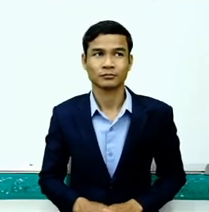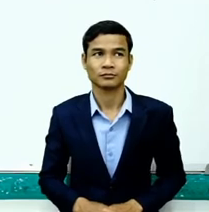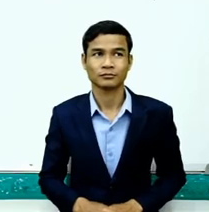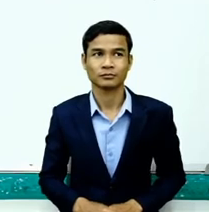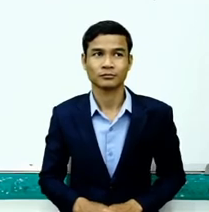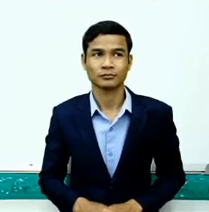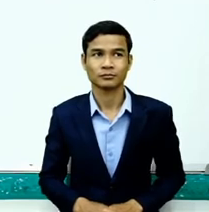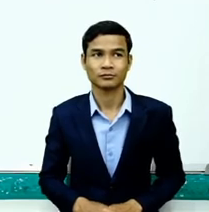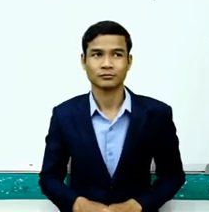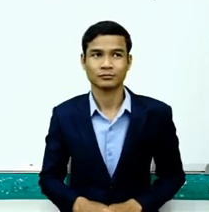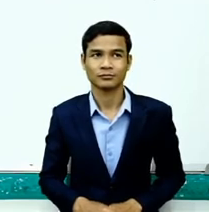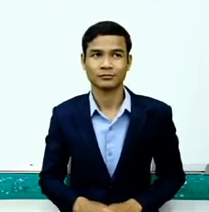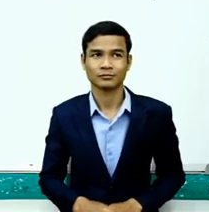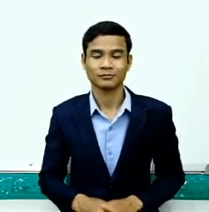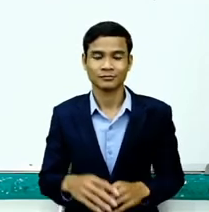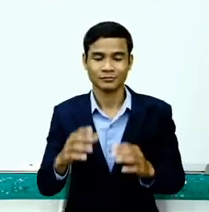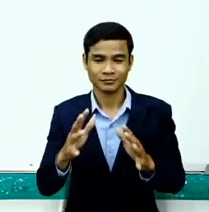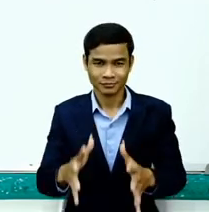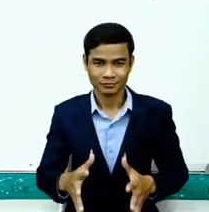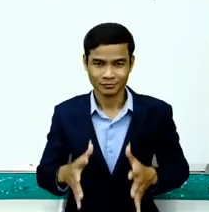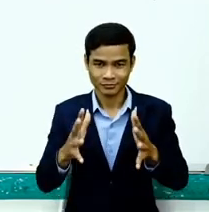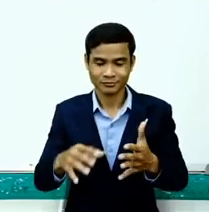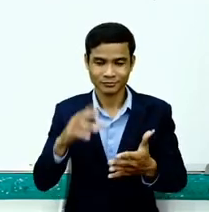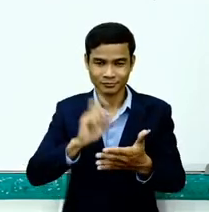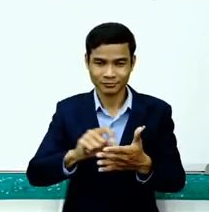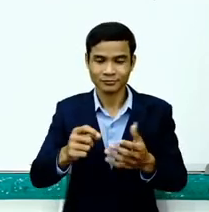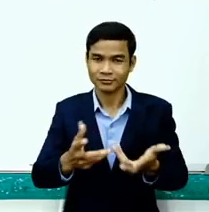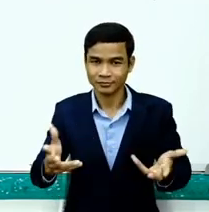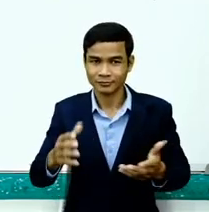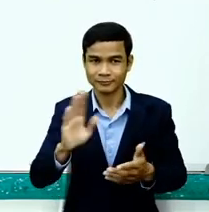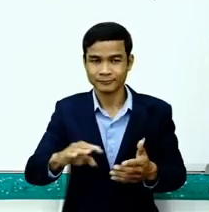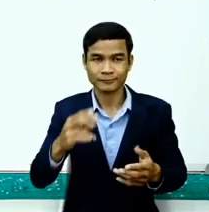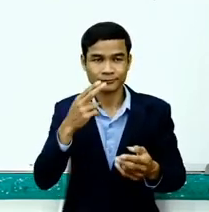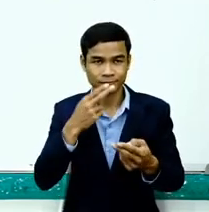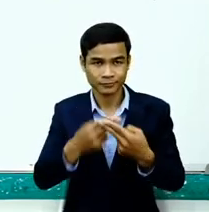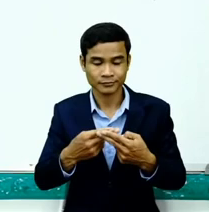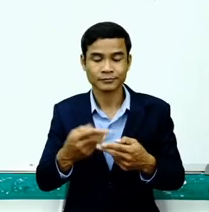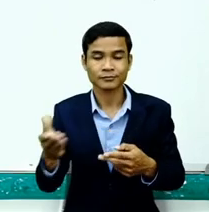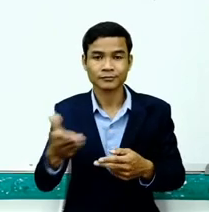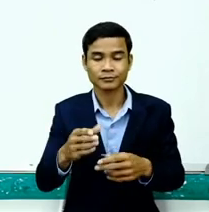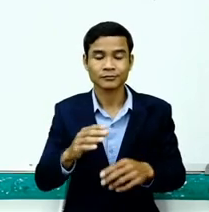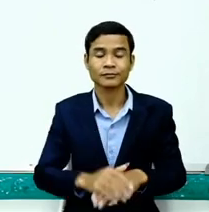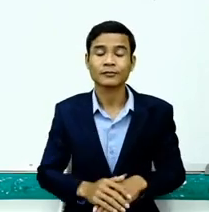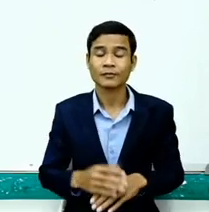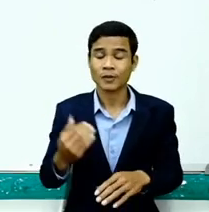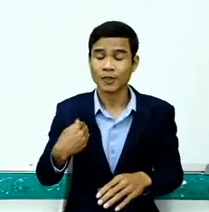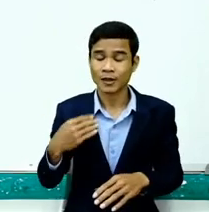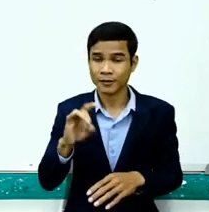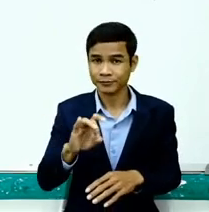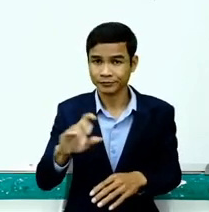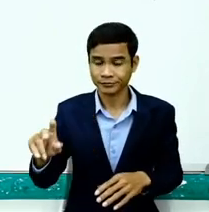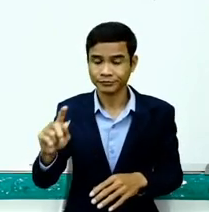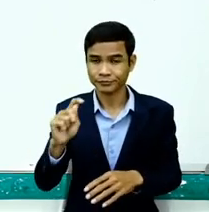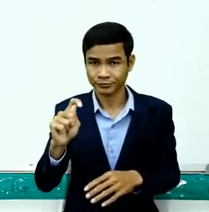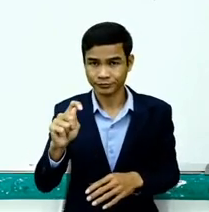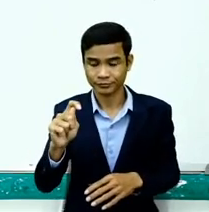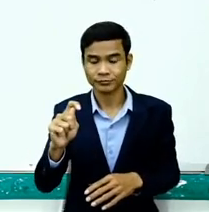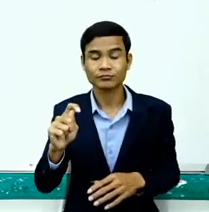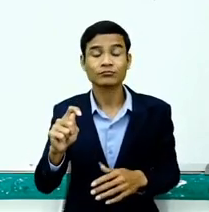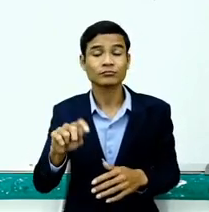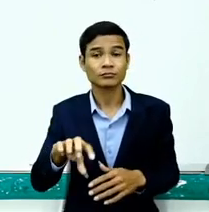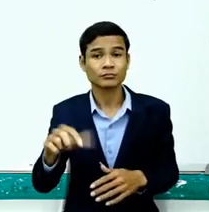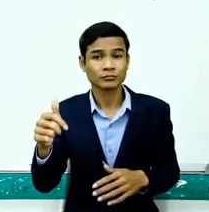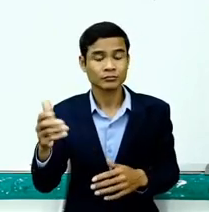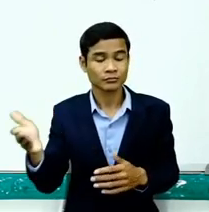cha ta rau tê xa xe đềm đích lá ta cho rôm chlai mê cha rau tê cứ miền phát chân chì nè rau cha miền ai